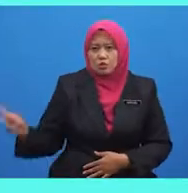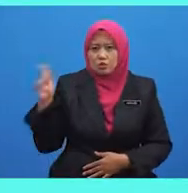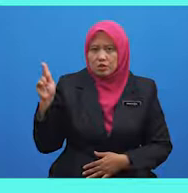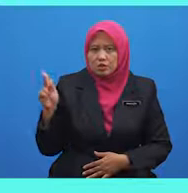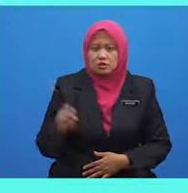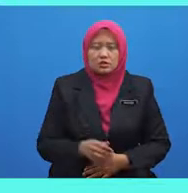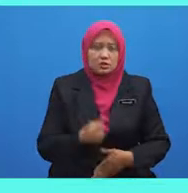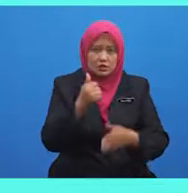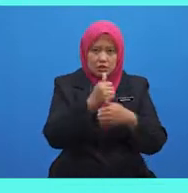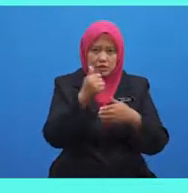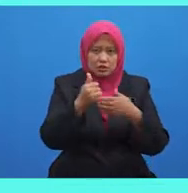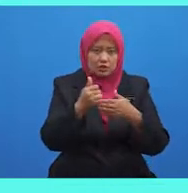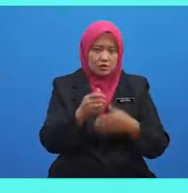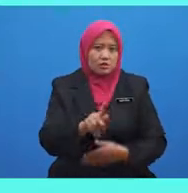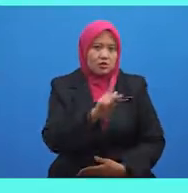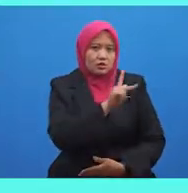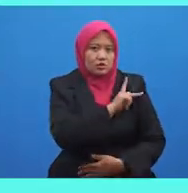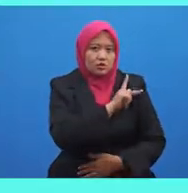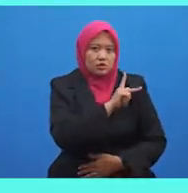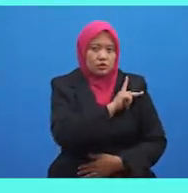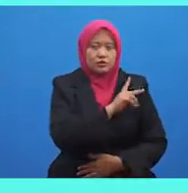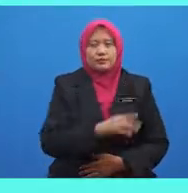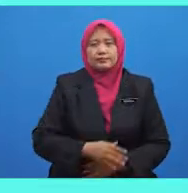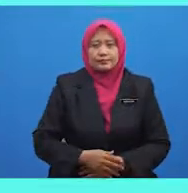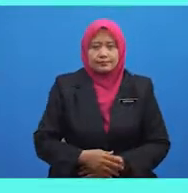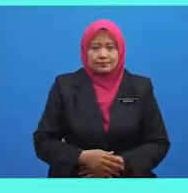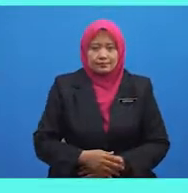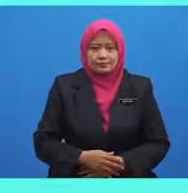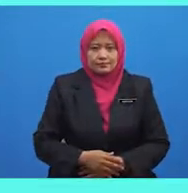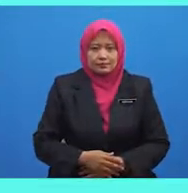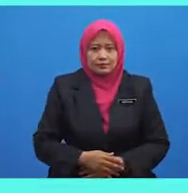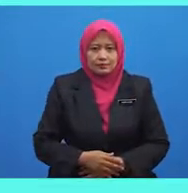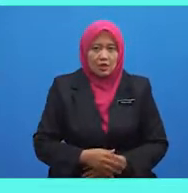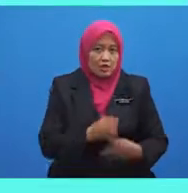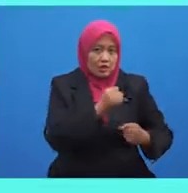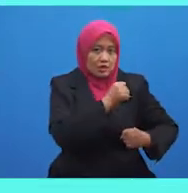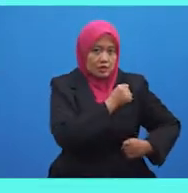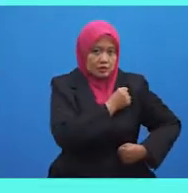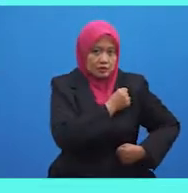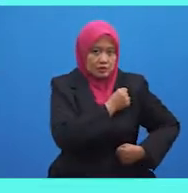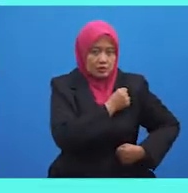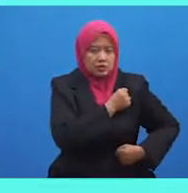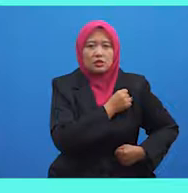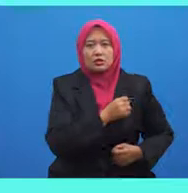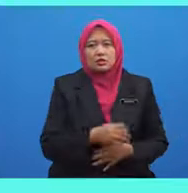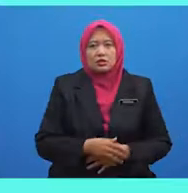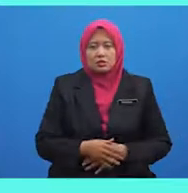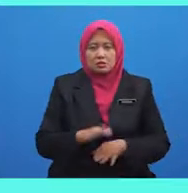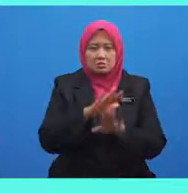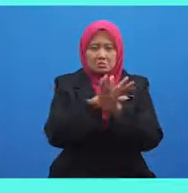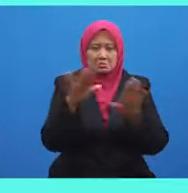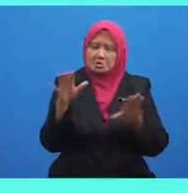perpecahan dalam kalangan rakyat Melaka. Selain itu, askar upahan dari luar yang tidak saat